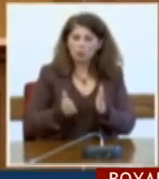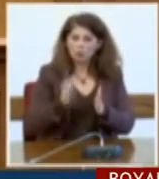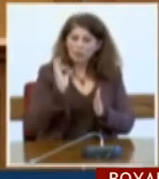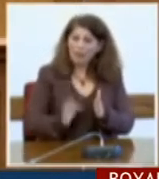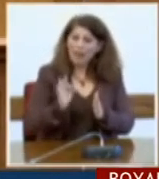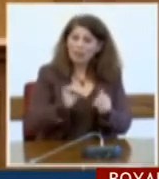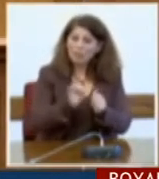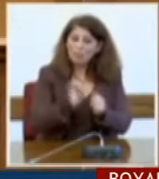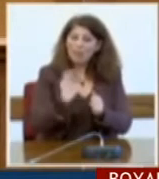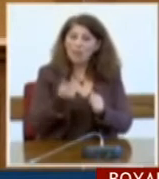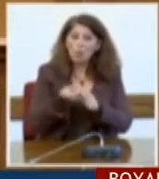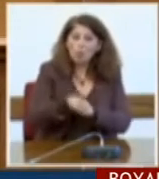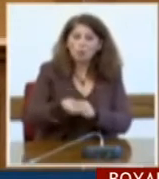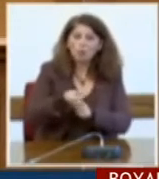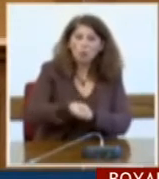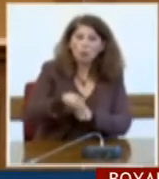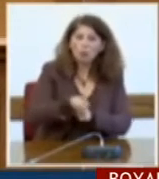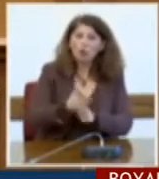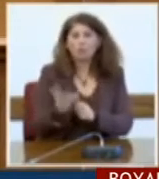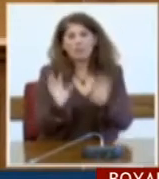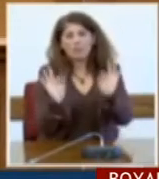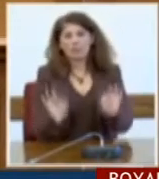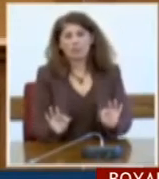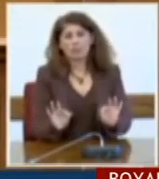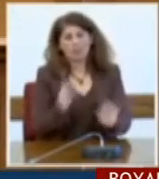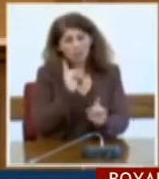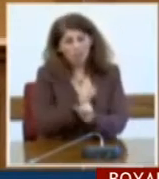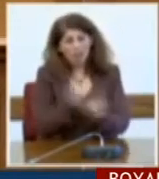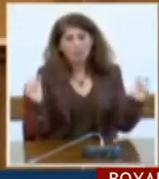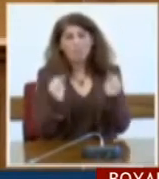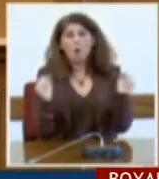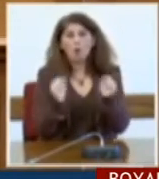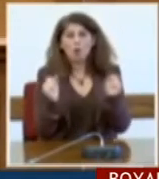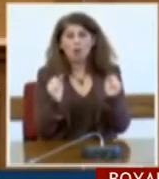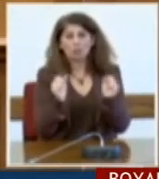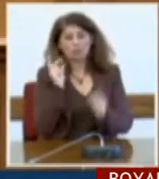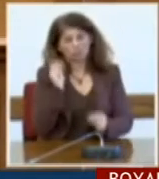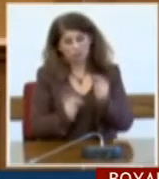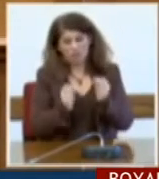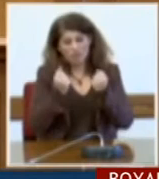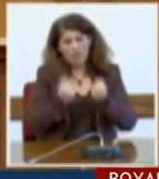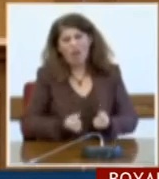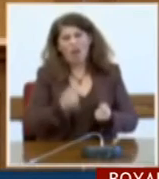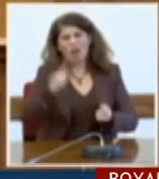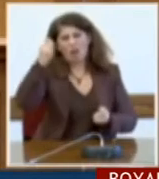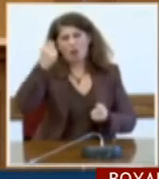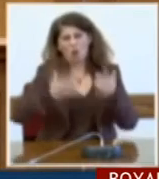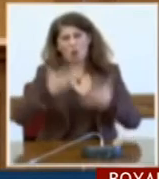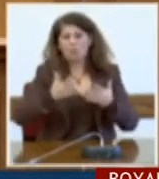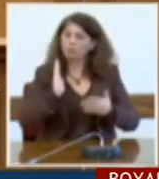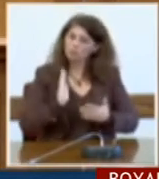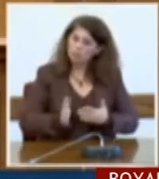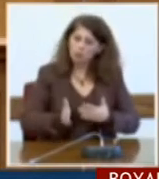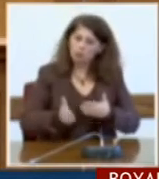αύξηση αφορά πρωτίστως το χειμώνα να μπορεί να επιμεριστεί σε βάθος χρόνου και να ανταποκρίνεται στις